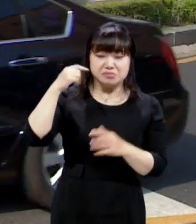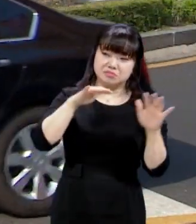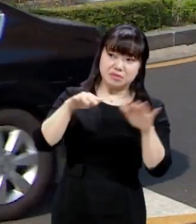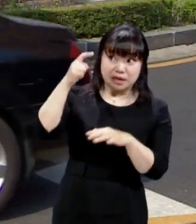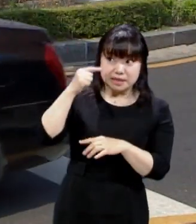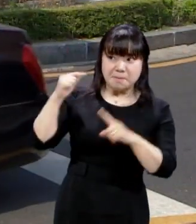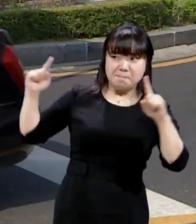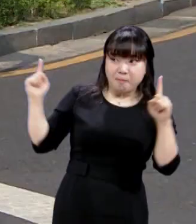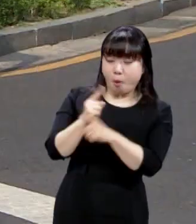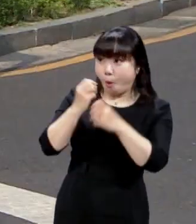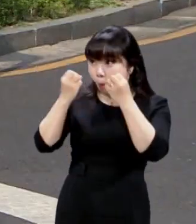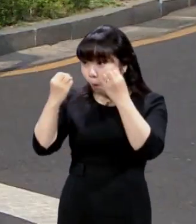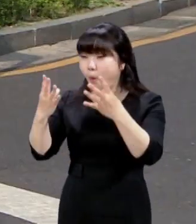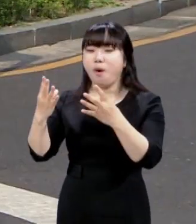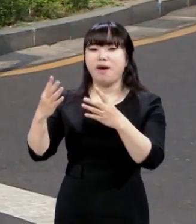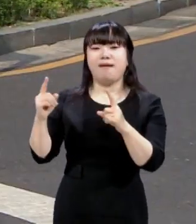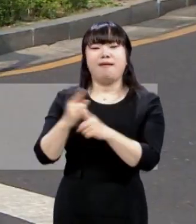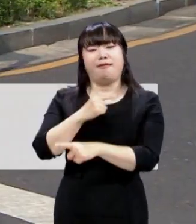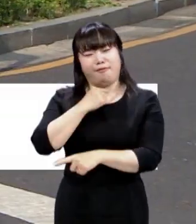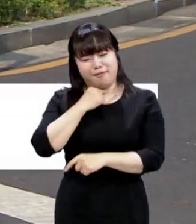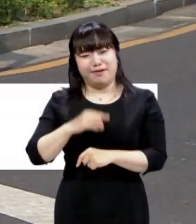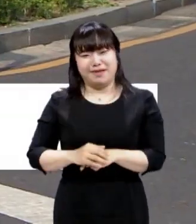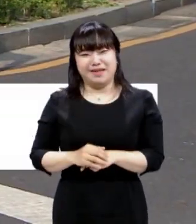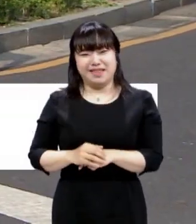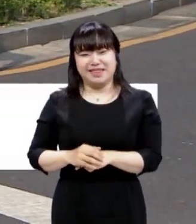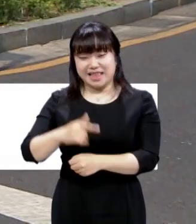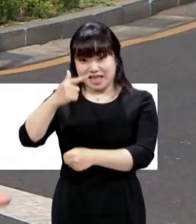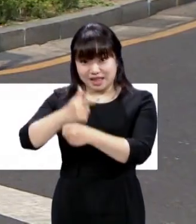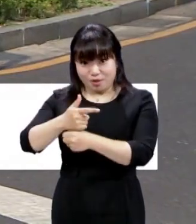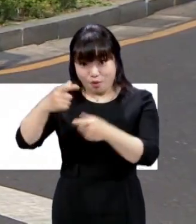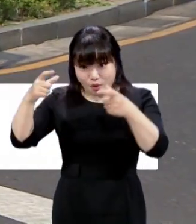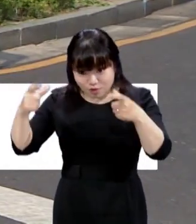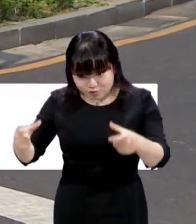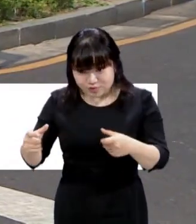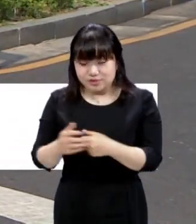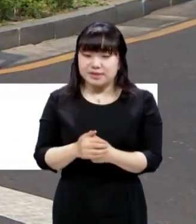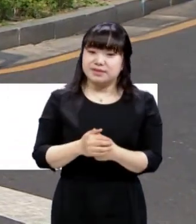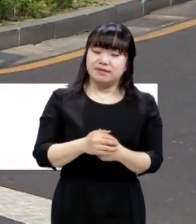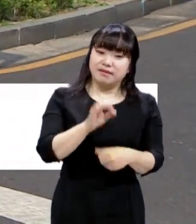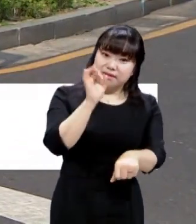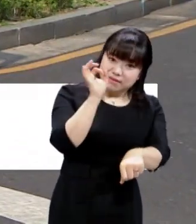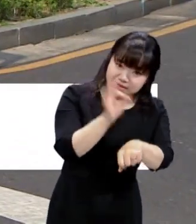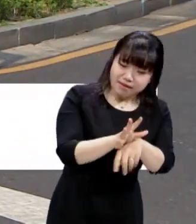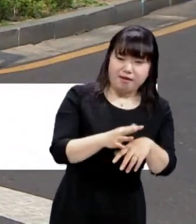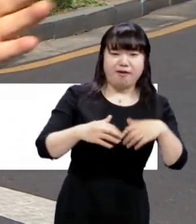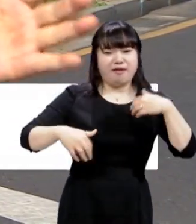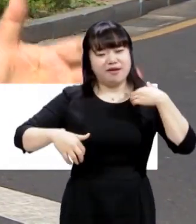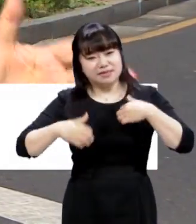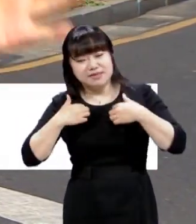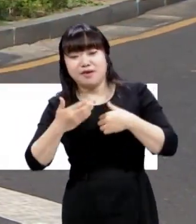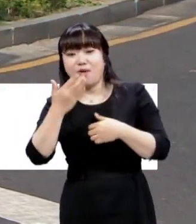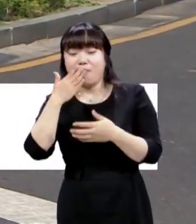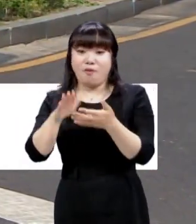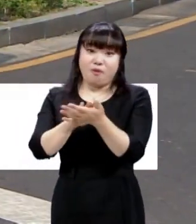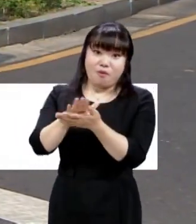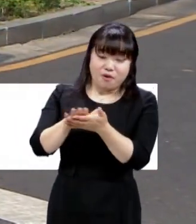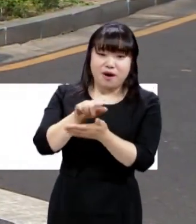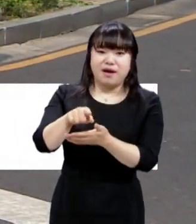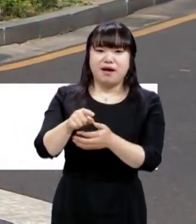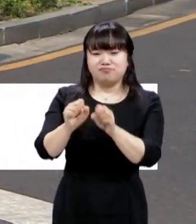생각했다 살릴 수 있도 농구 로 넘어와서 미 곳에서 소비도 하고 즐길 수 있는 그런